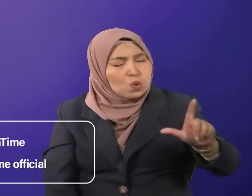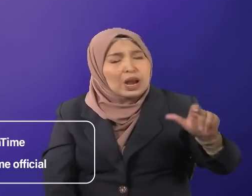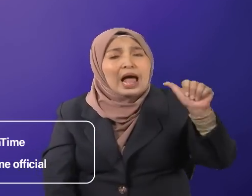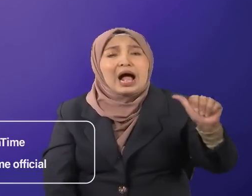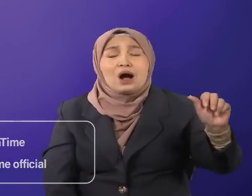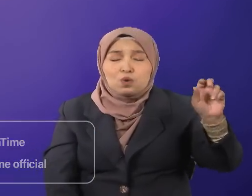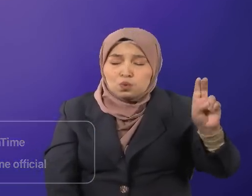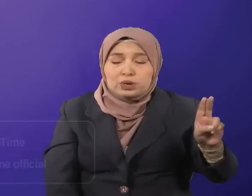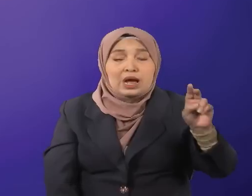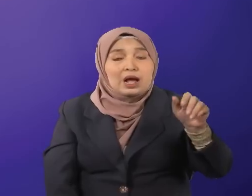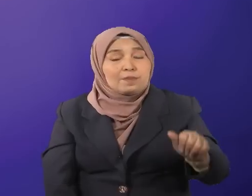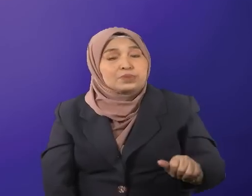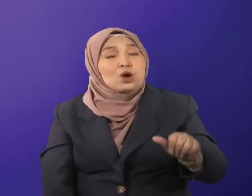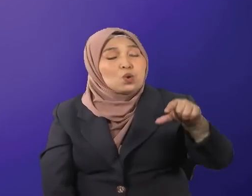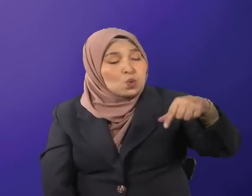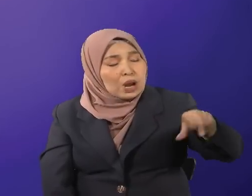aunabbi'ukum. Cuba.